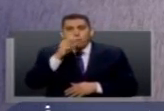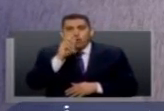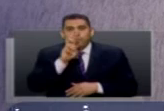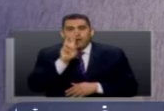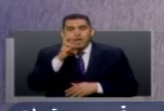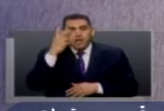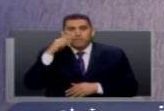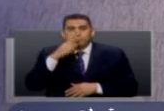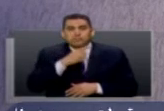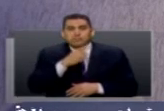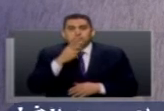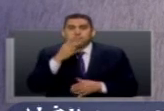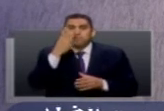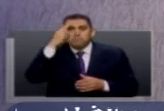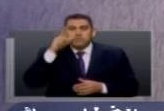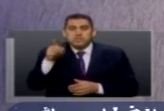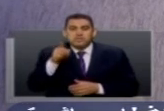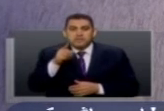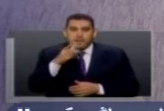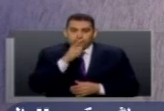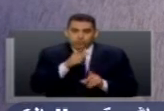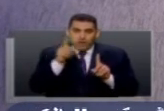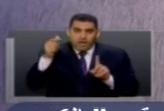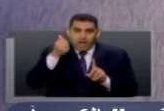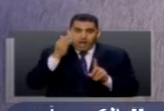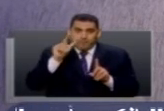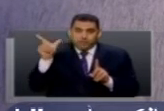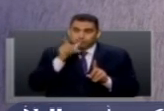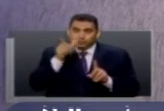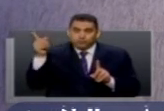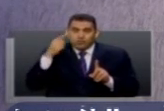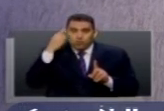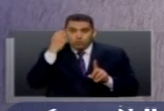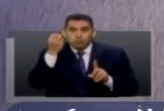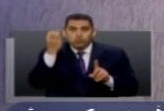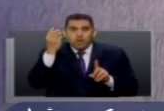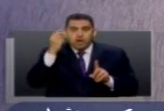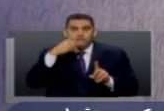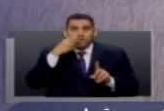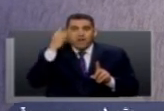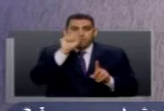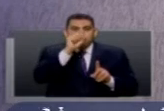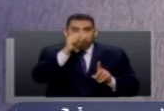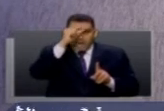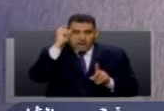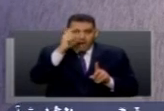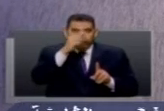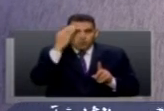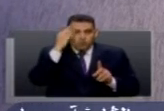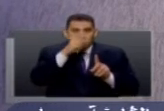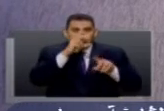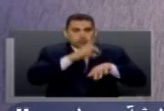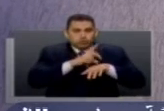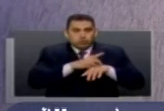معيض ليس كما ذكر اخي احمد انه كان مثقف قريش وانه كان منظرا وانه كان طبيبا